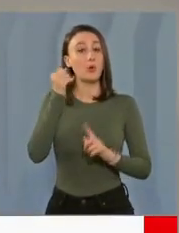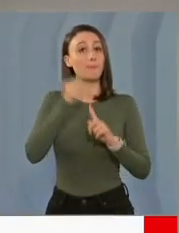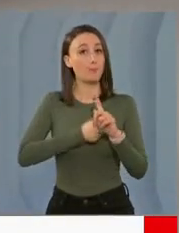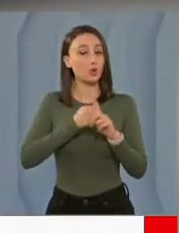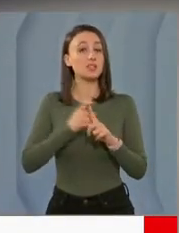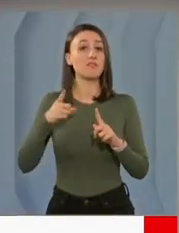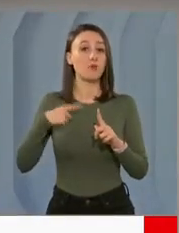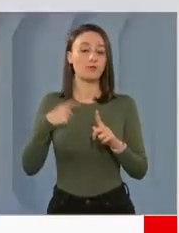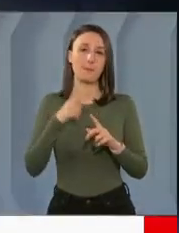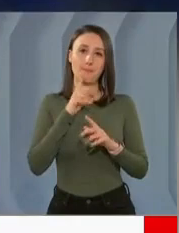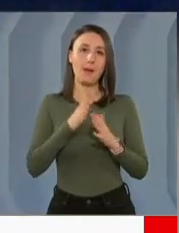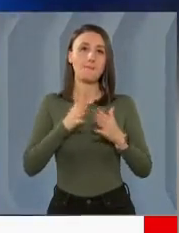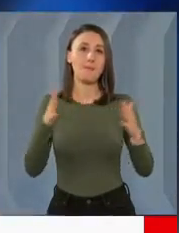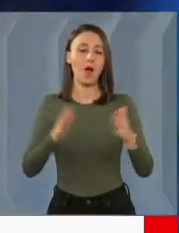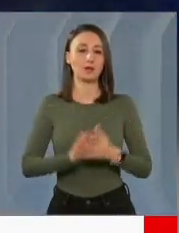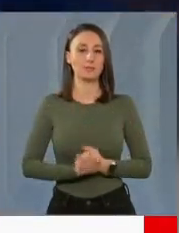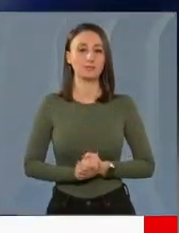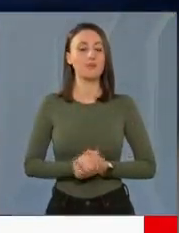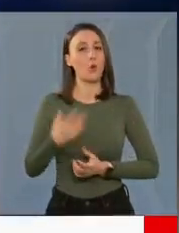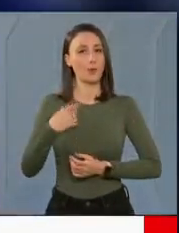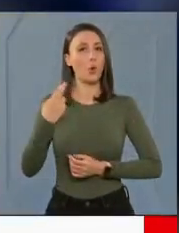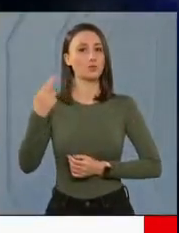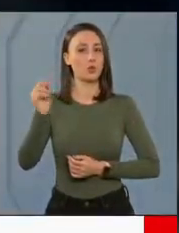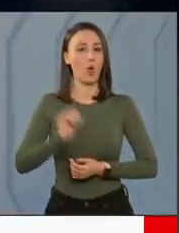proteste vor fi din ce în ce mai ample.